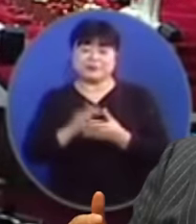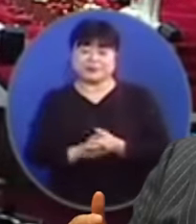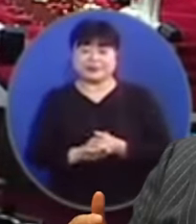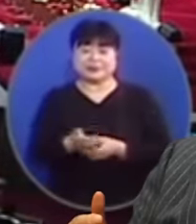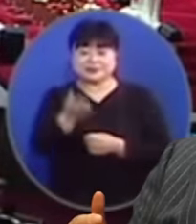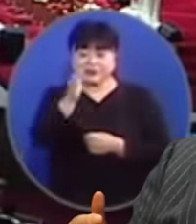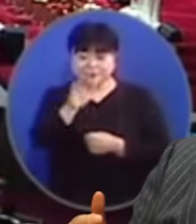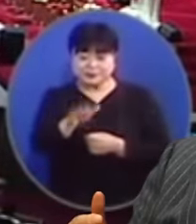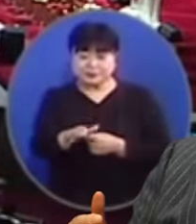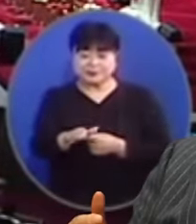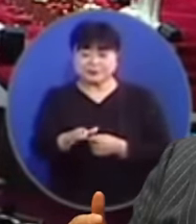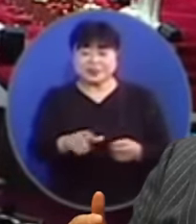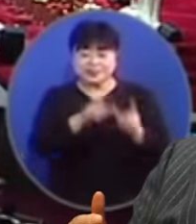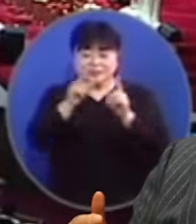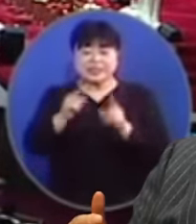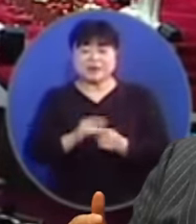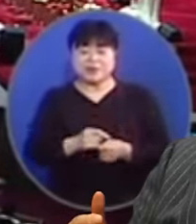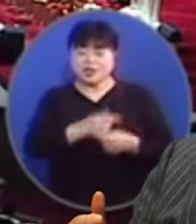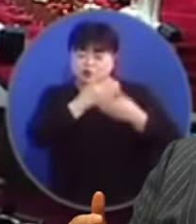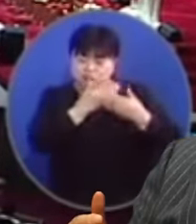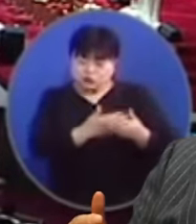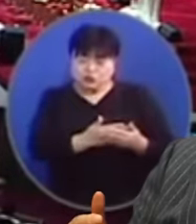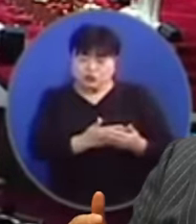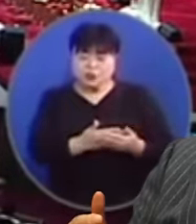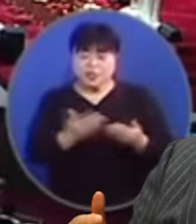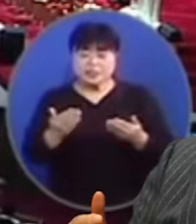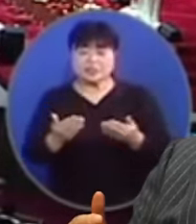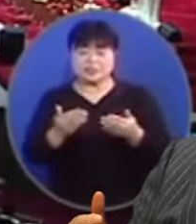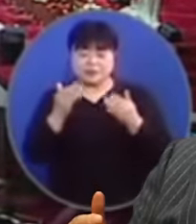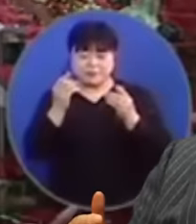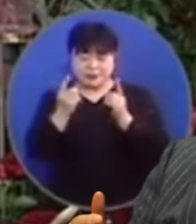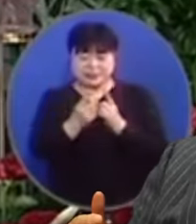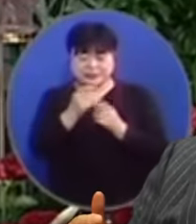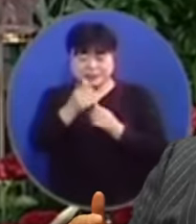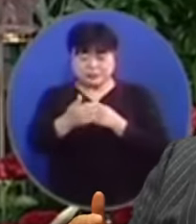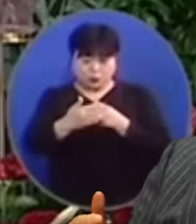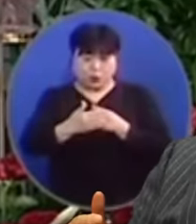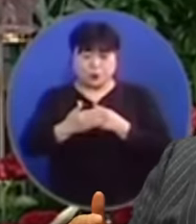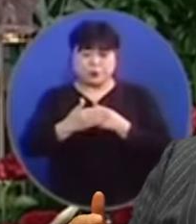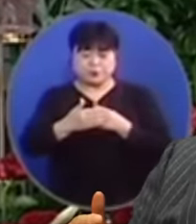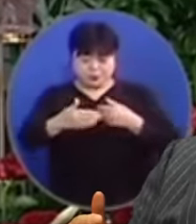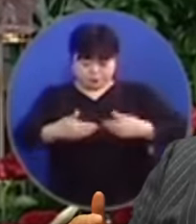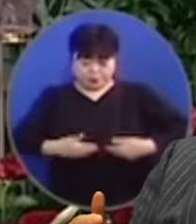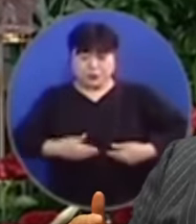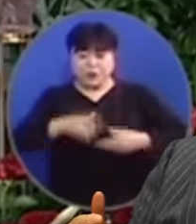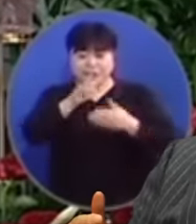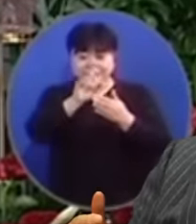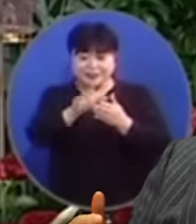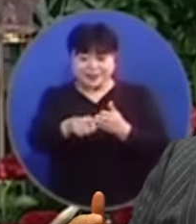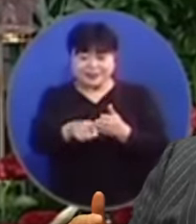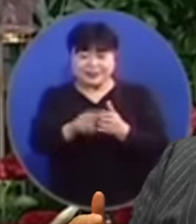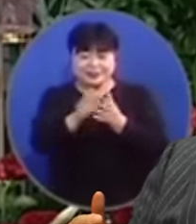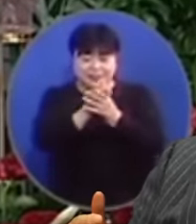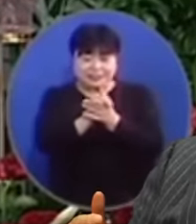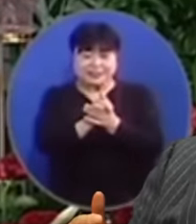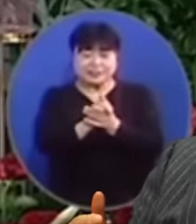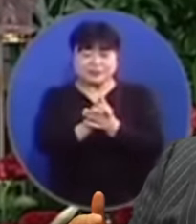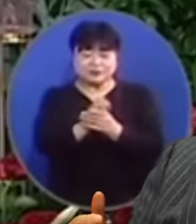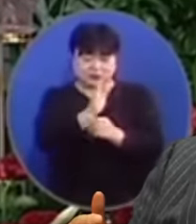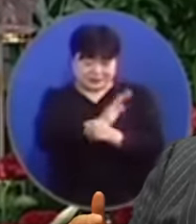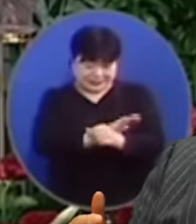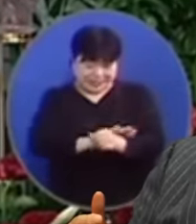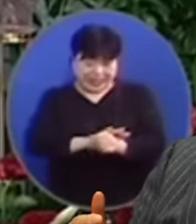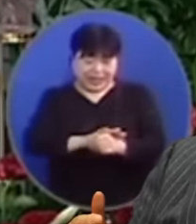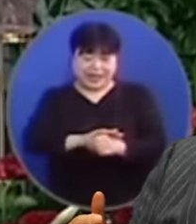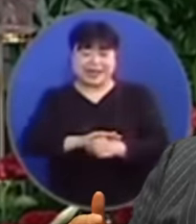그러나 삶의 중대한 일에 부딪혀 하나님의 도우심이 현실적으로 필요할 때 기도를 잘 할 줄